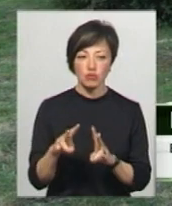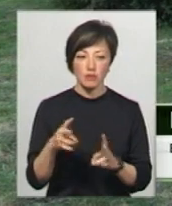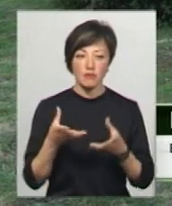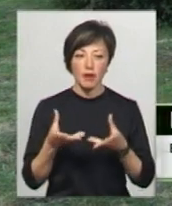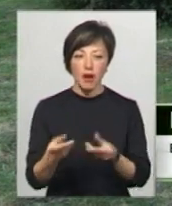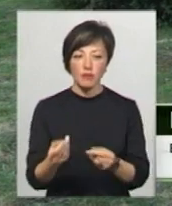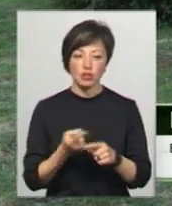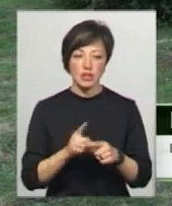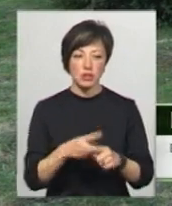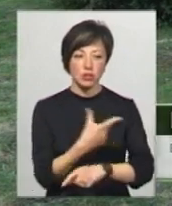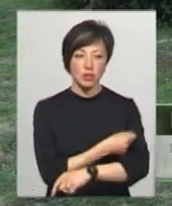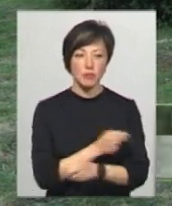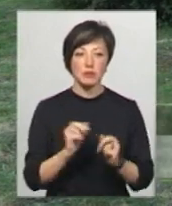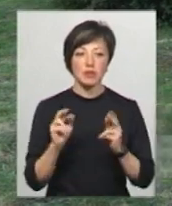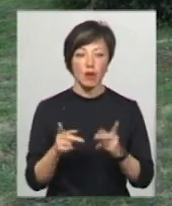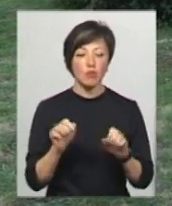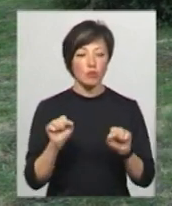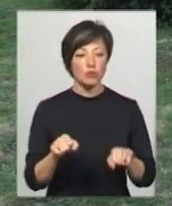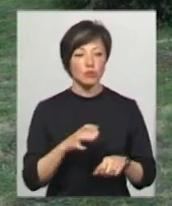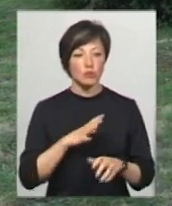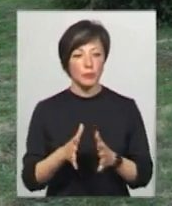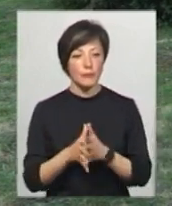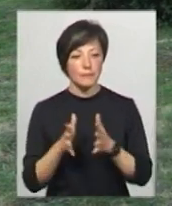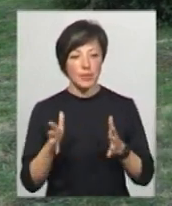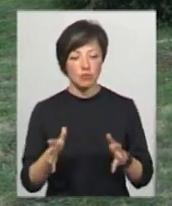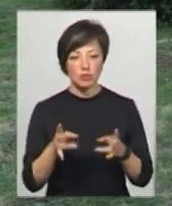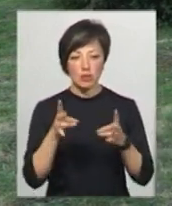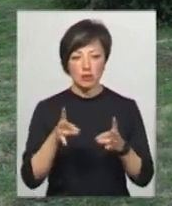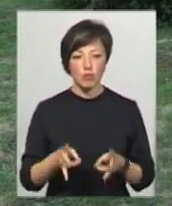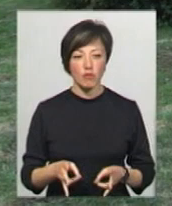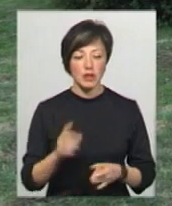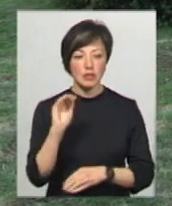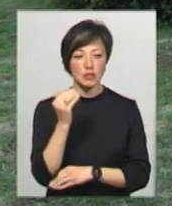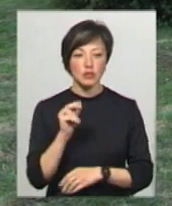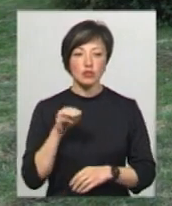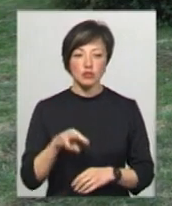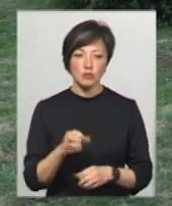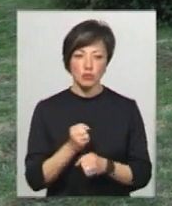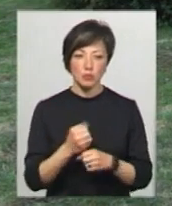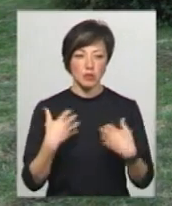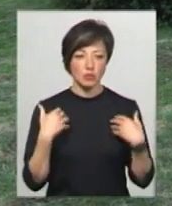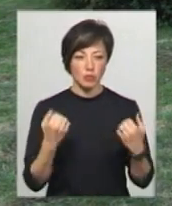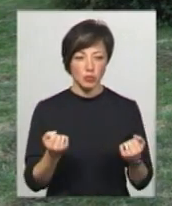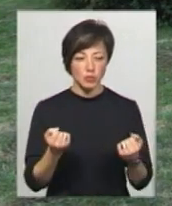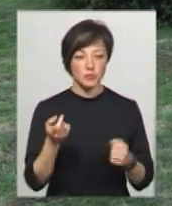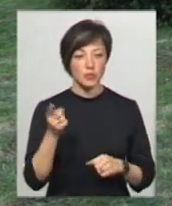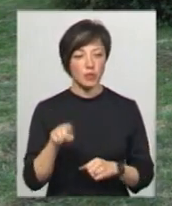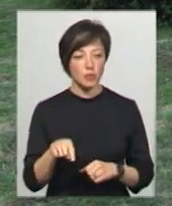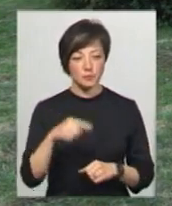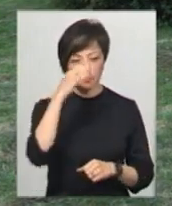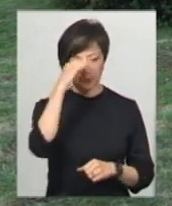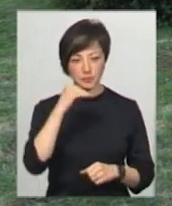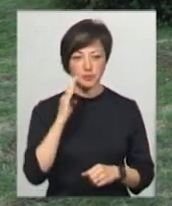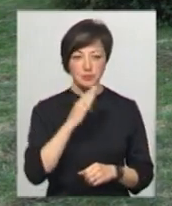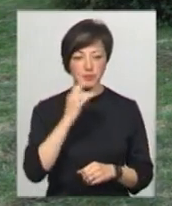щеплень, наскільки вони можуть більше травмувати дитину, ніж зробити її здоровішою, то батьки